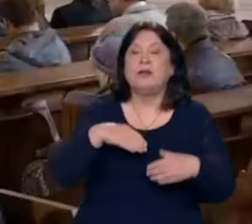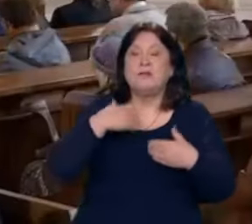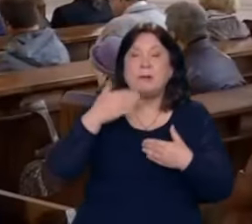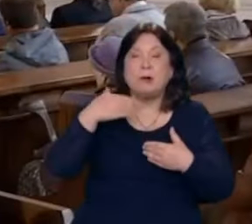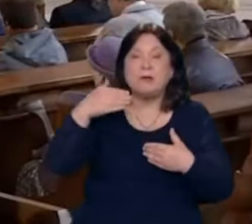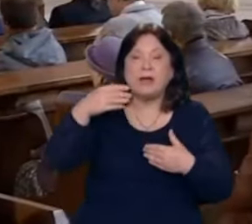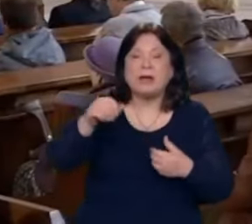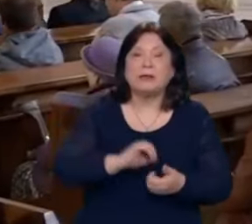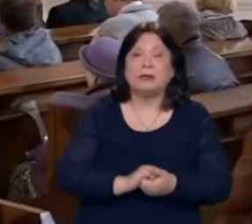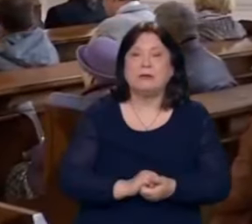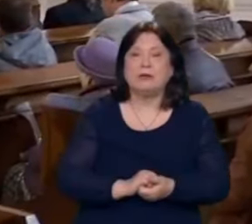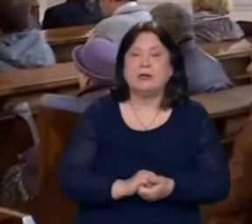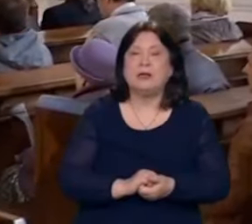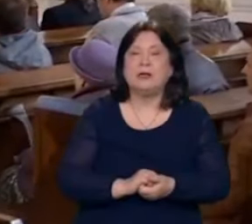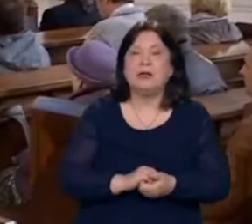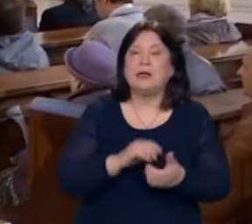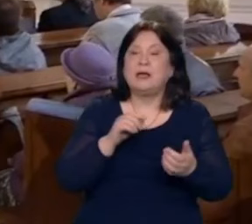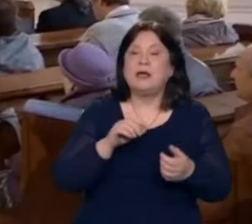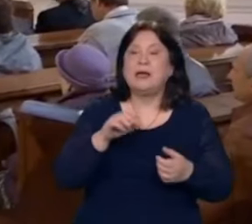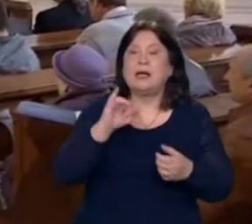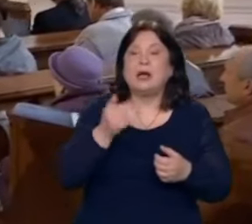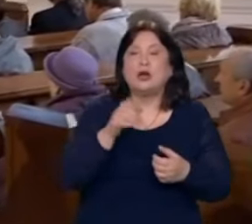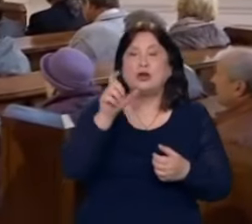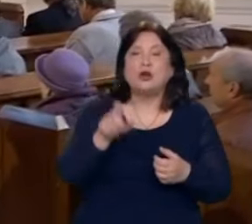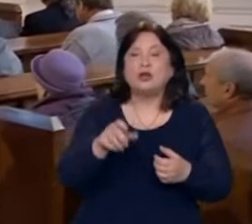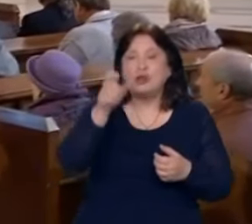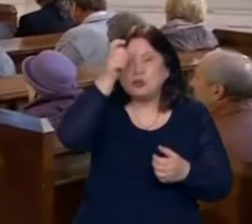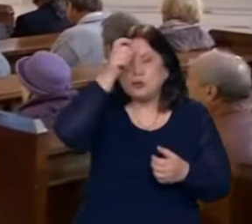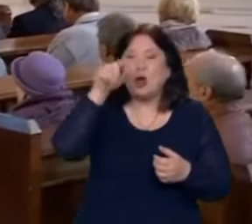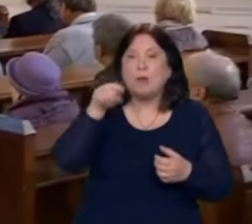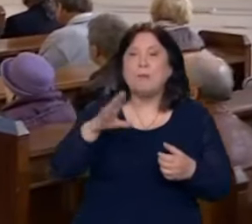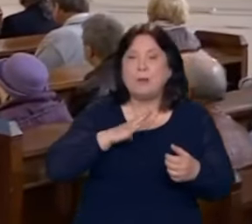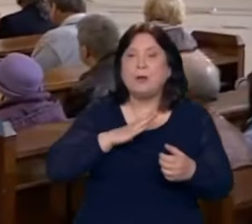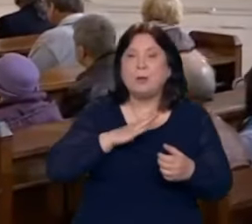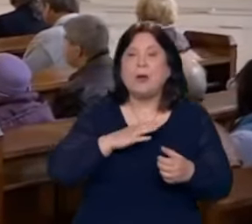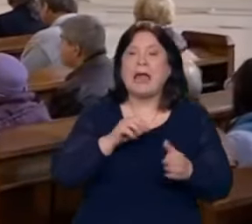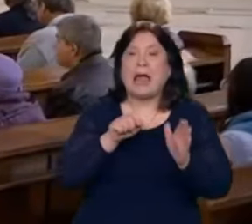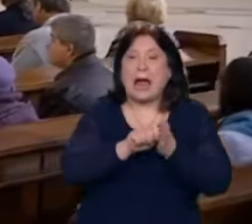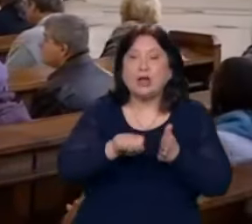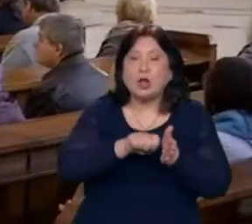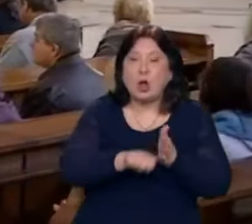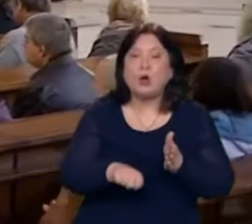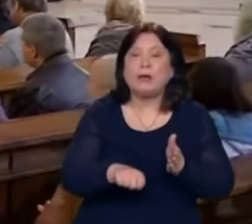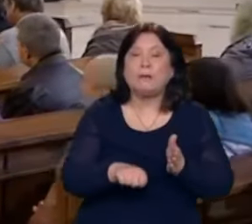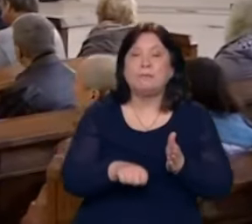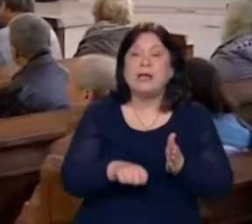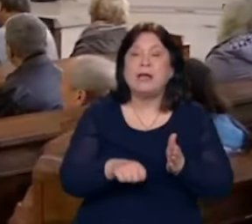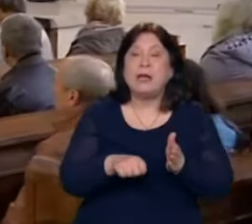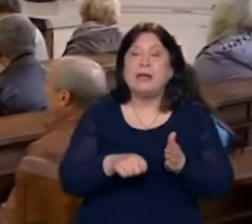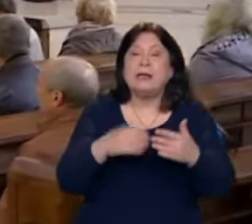jako ten który jest aktorem zwłaszcza teatru